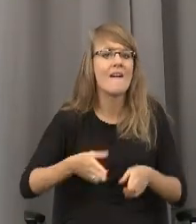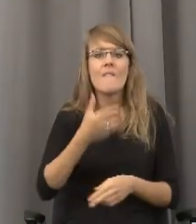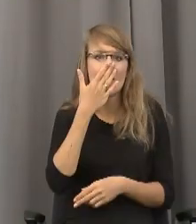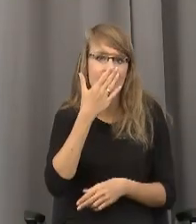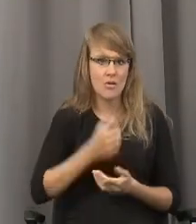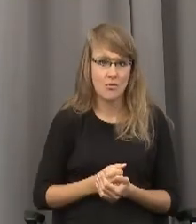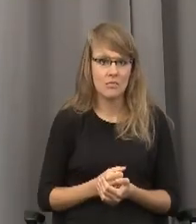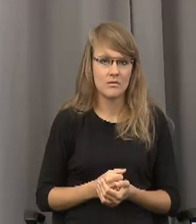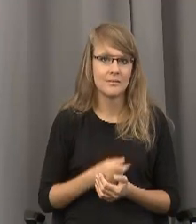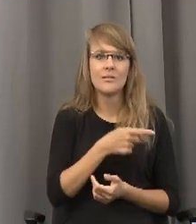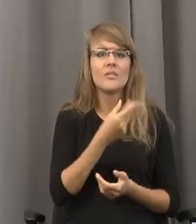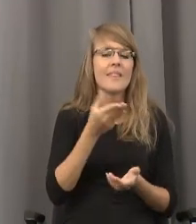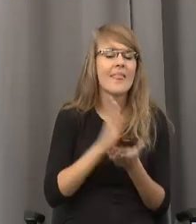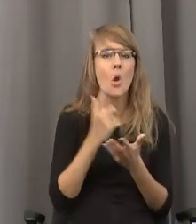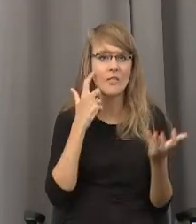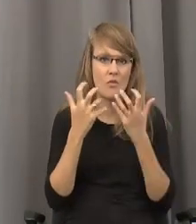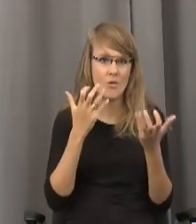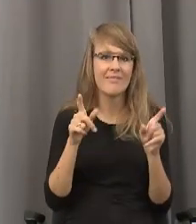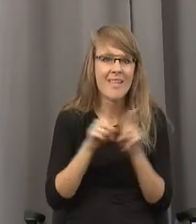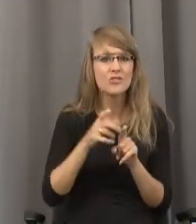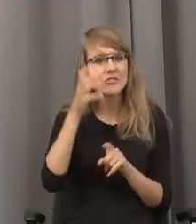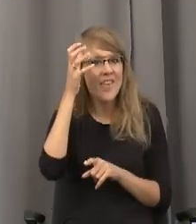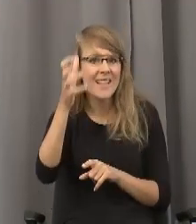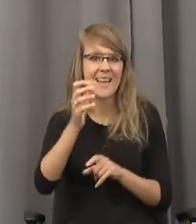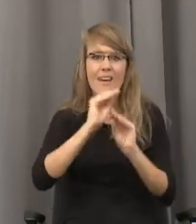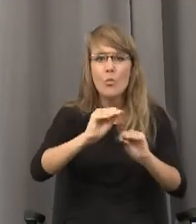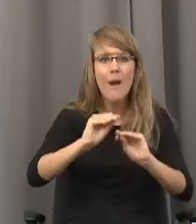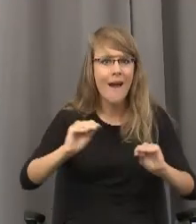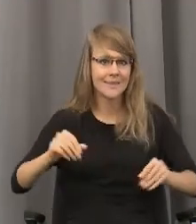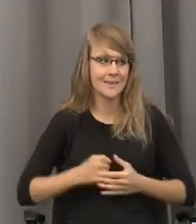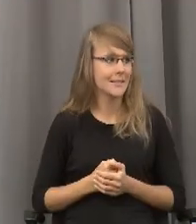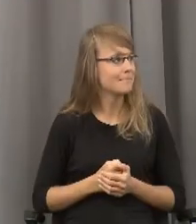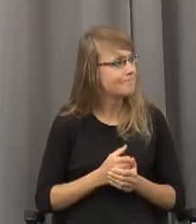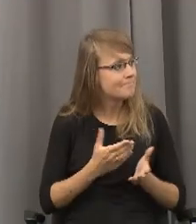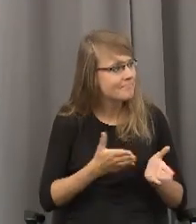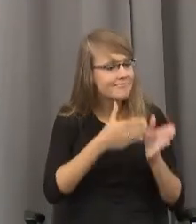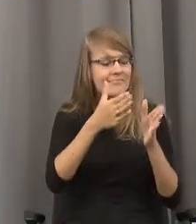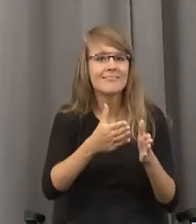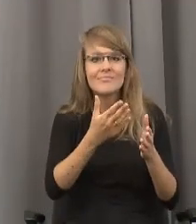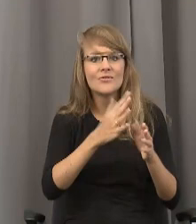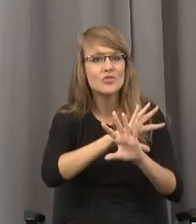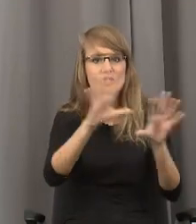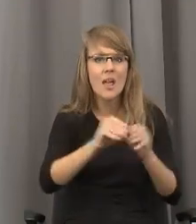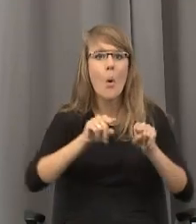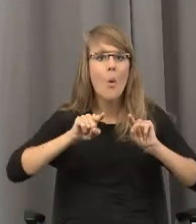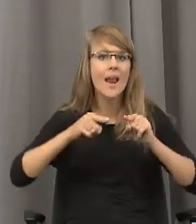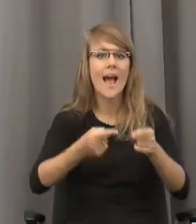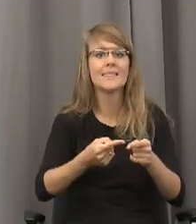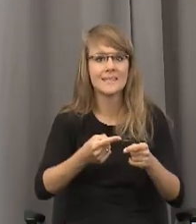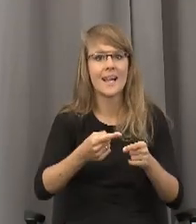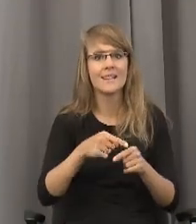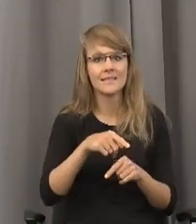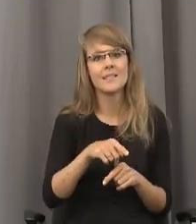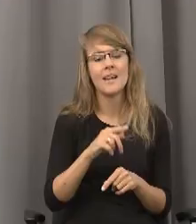tylko informacja, ale wiedza, ale edukacja. I w końcu do wszystkich organizacji tak zwanego trzeciego